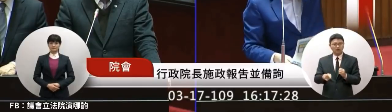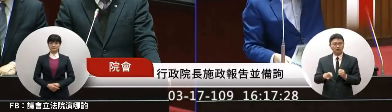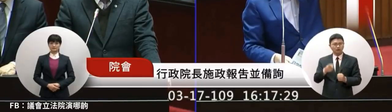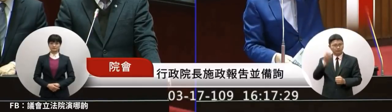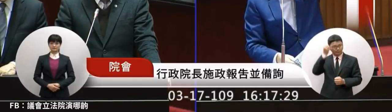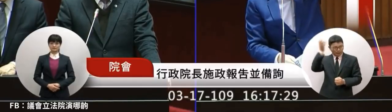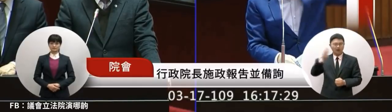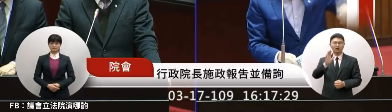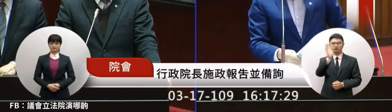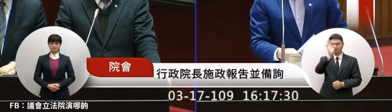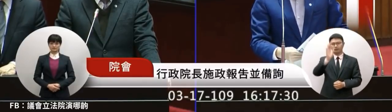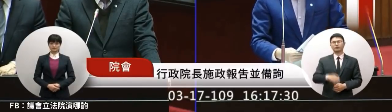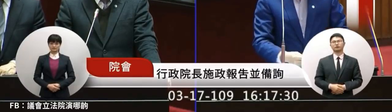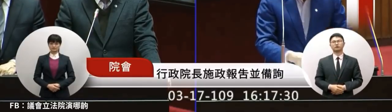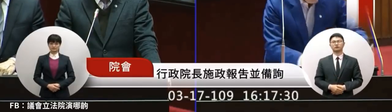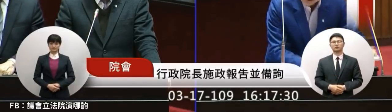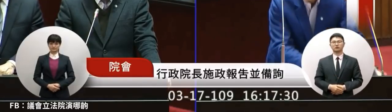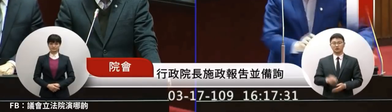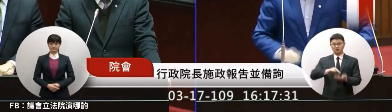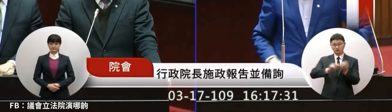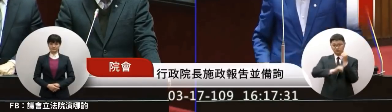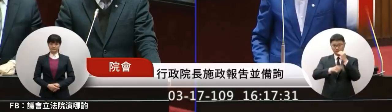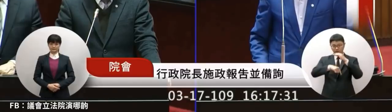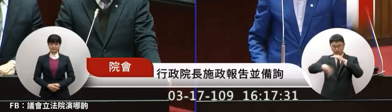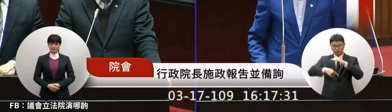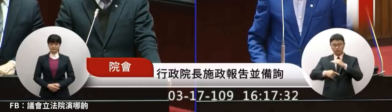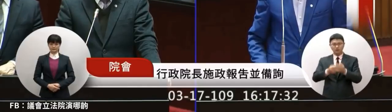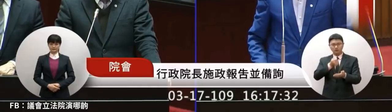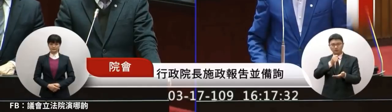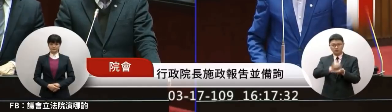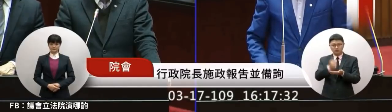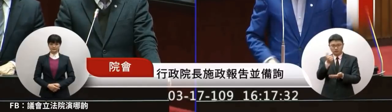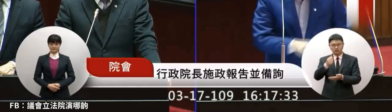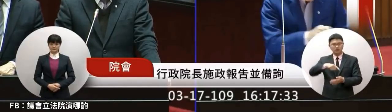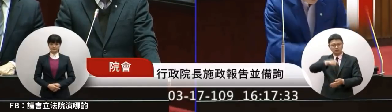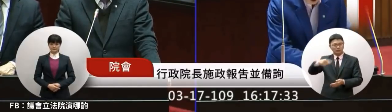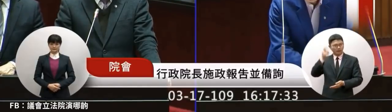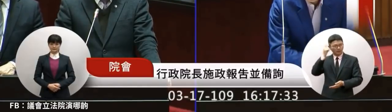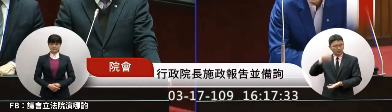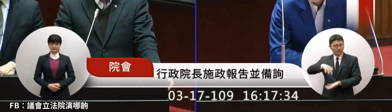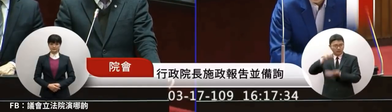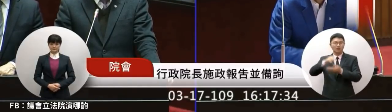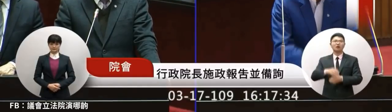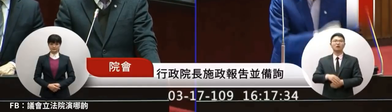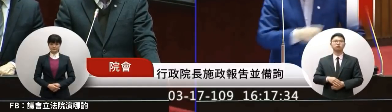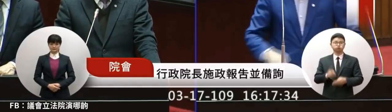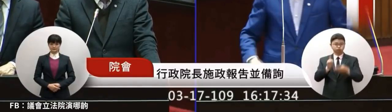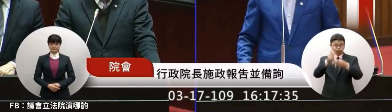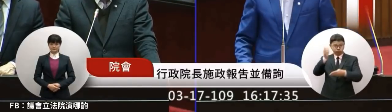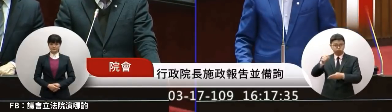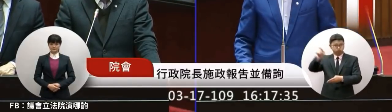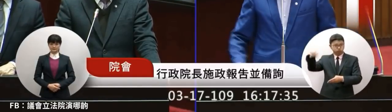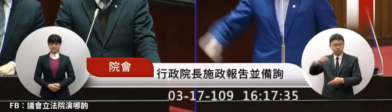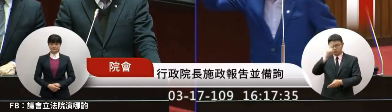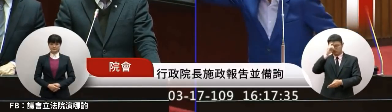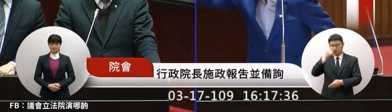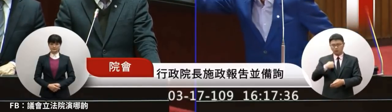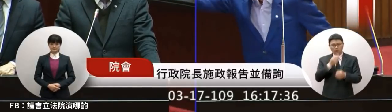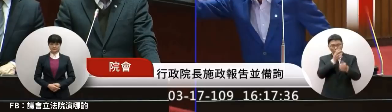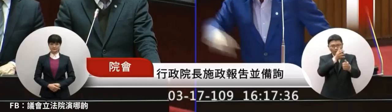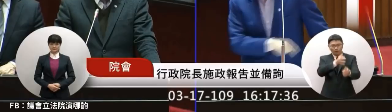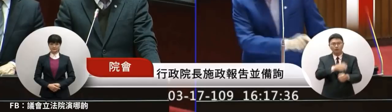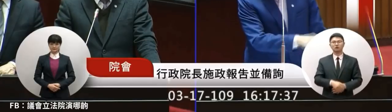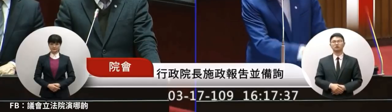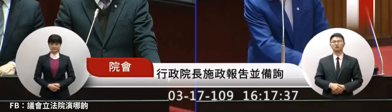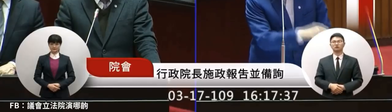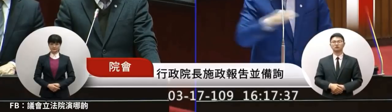这是今天很多立法院的记者他们的意见呐、啊，他们的主管希望我来问这个问题啊，他们编